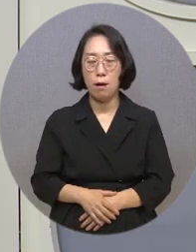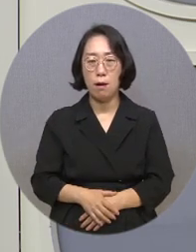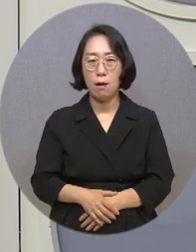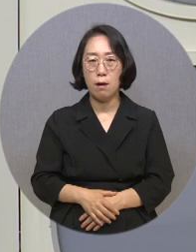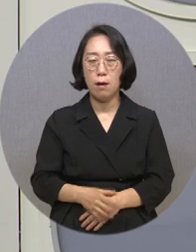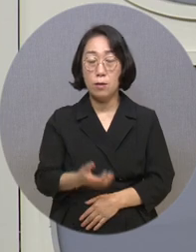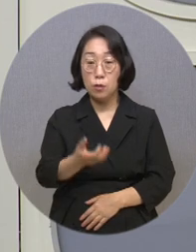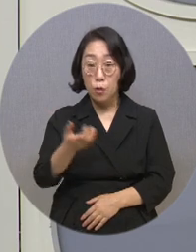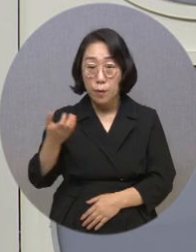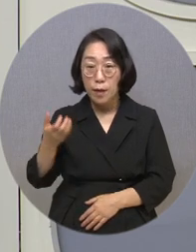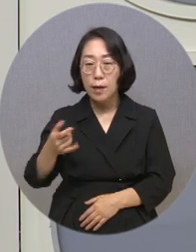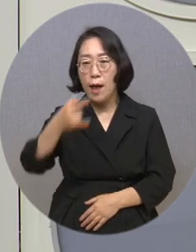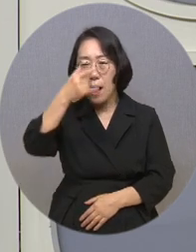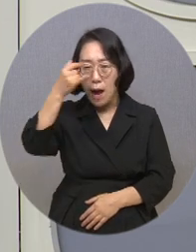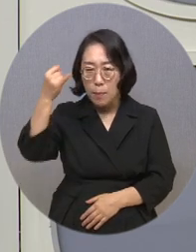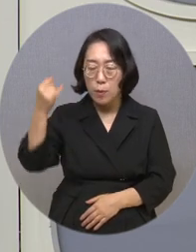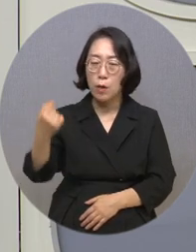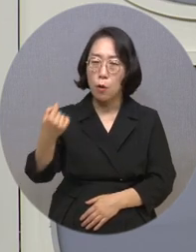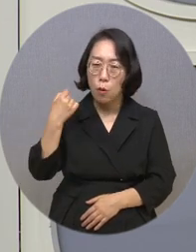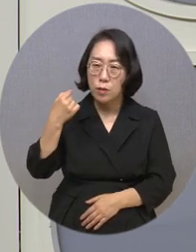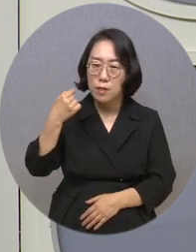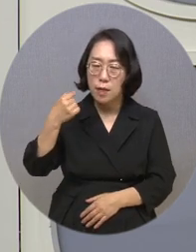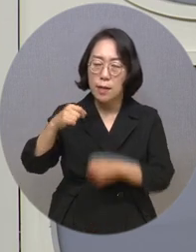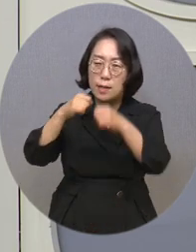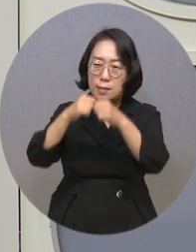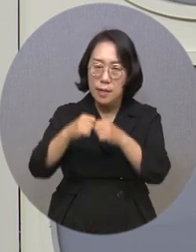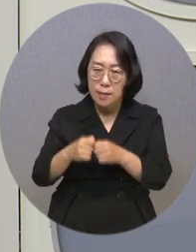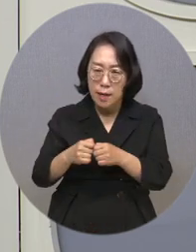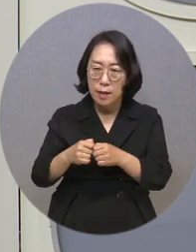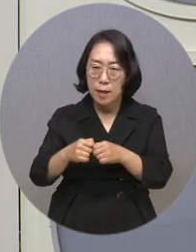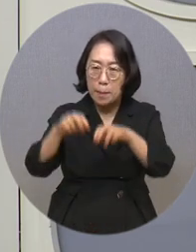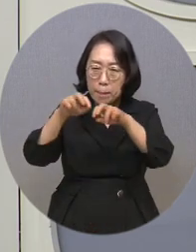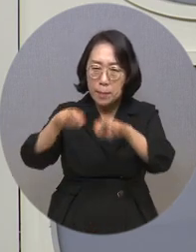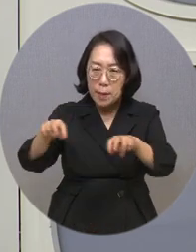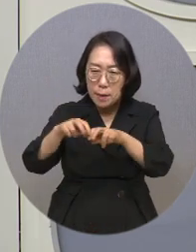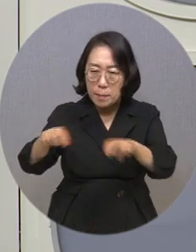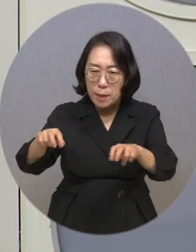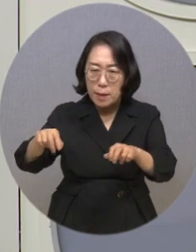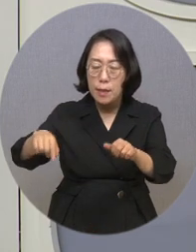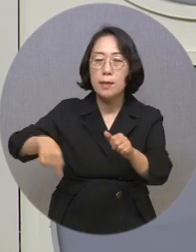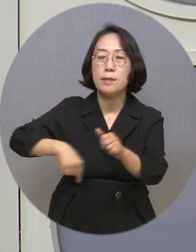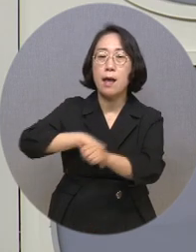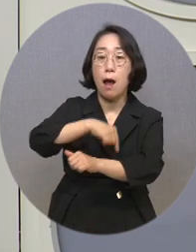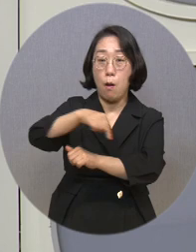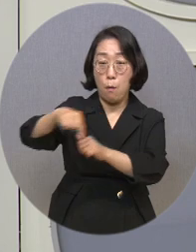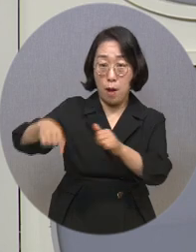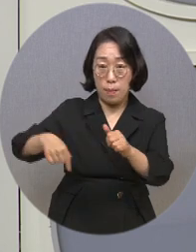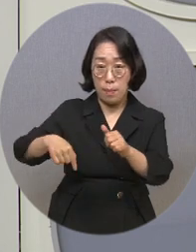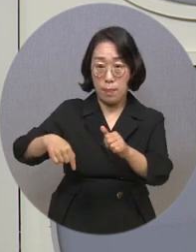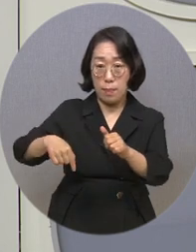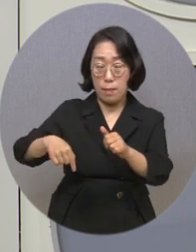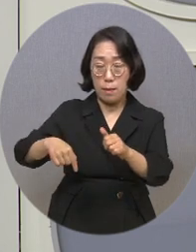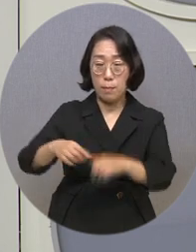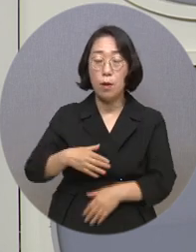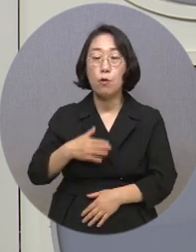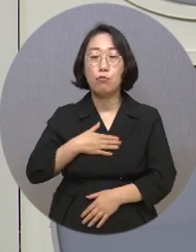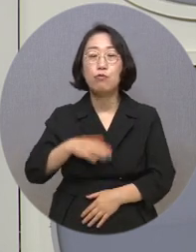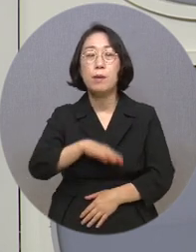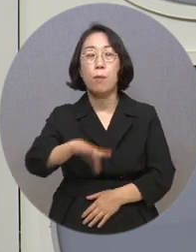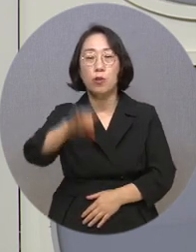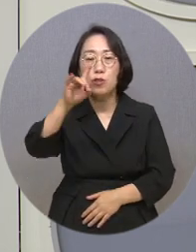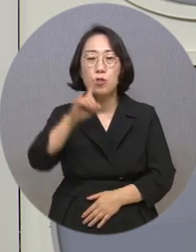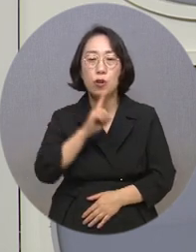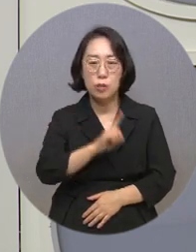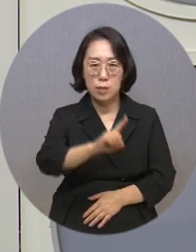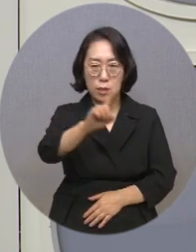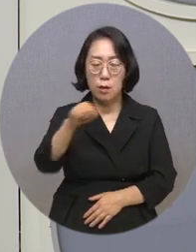고발하기 전에, 아, 이 할머니가 어저께 선생님하고 무지하게 다퉜구나 하면은 우리가 먼저 노인학대센터에다 얘기를 해요.